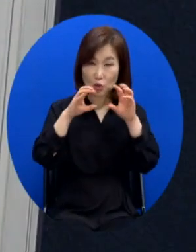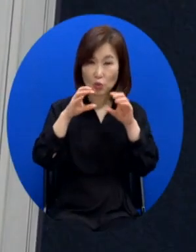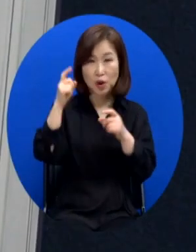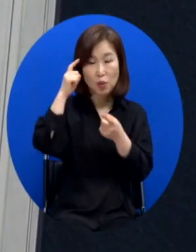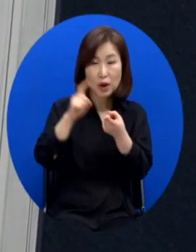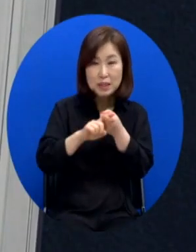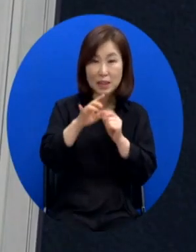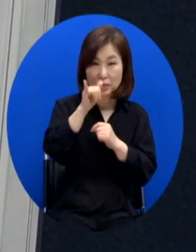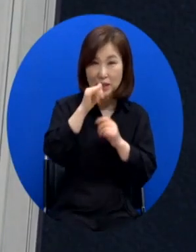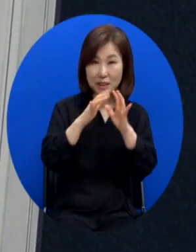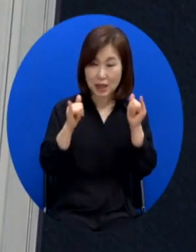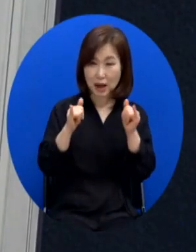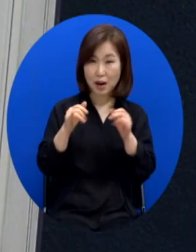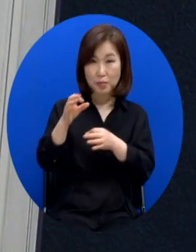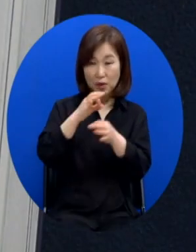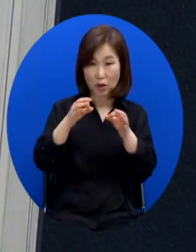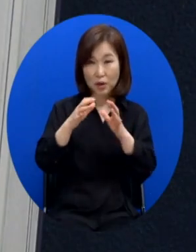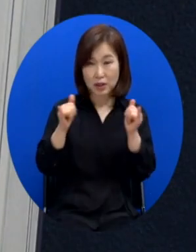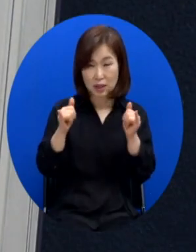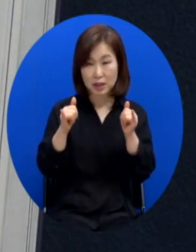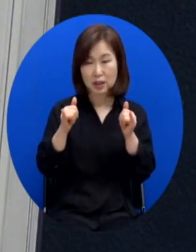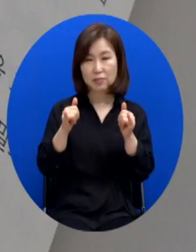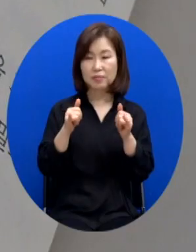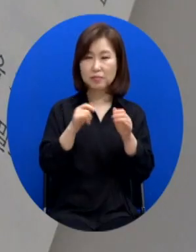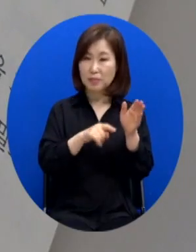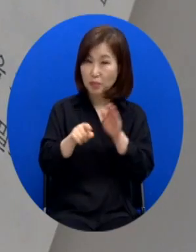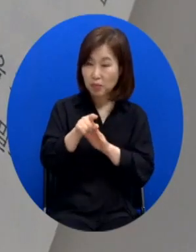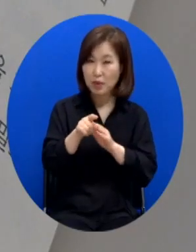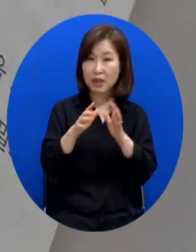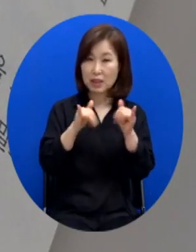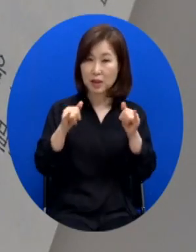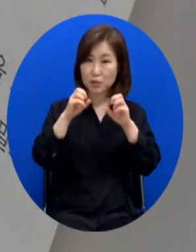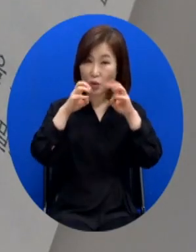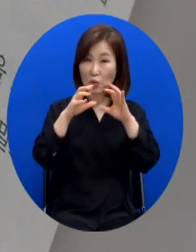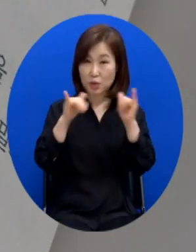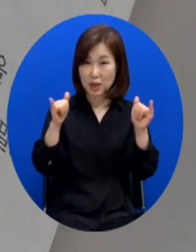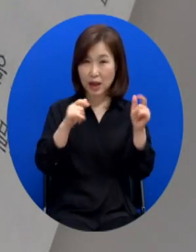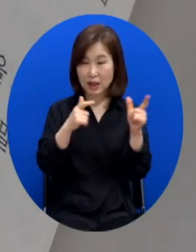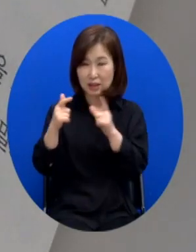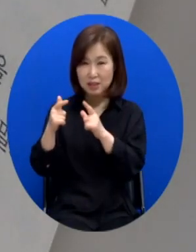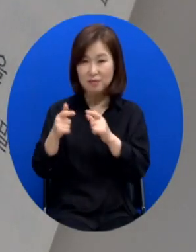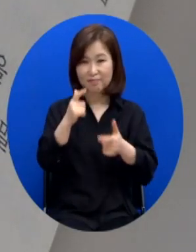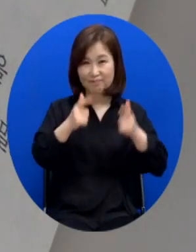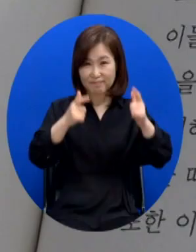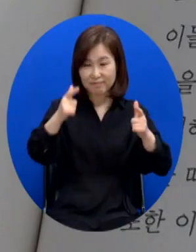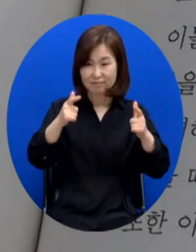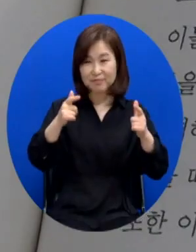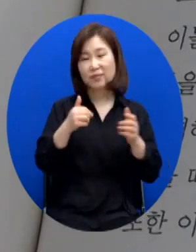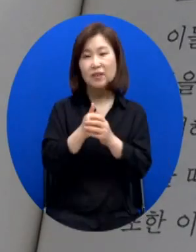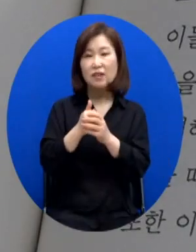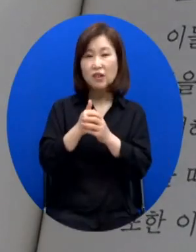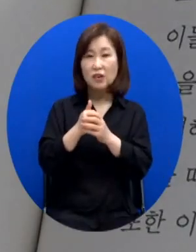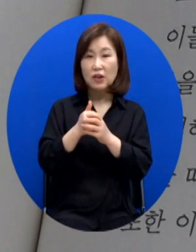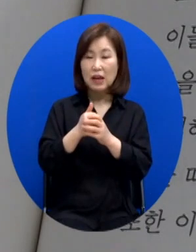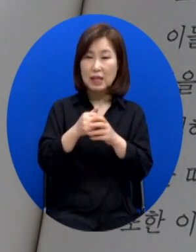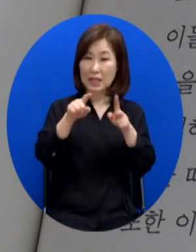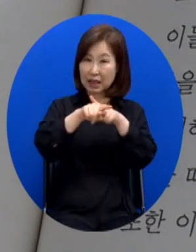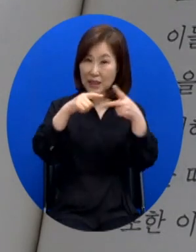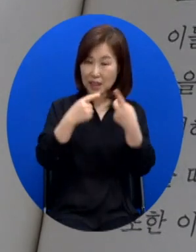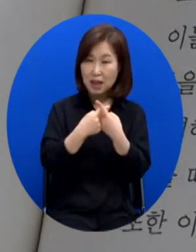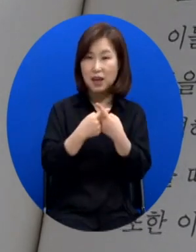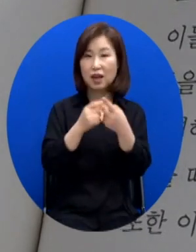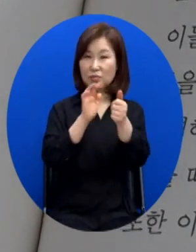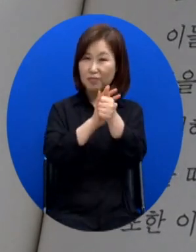지역교회 목회자와 경영인, 선교계 리더, 현장 선교사 등 다양한 이들의 목회 선교에 대한 이해와 적용을